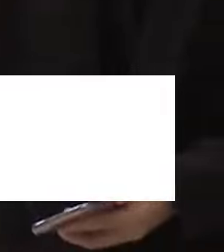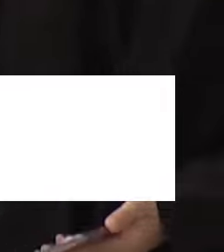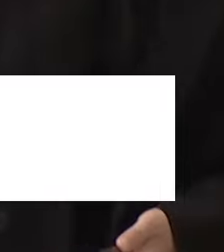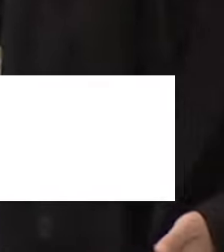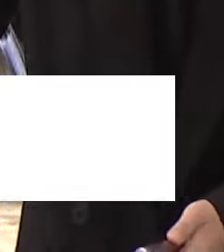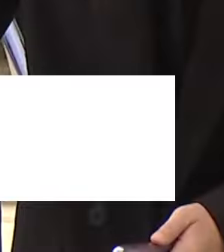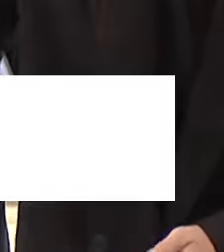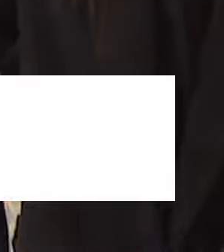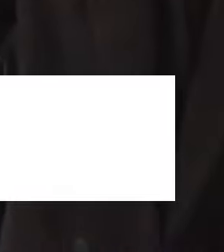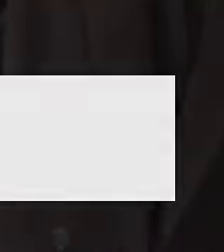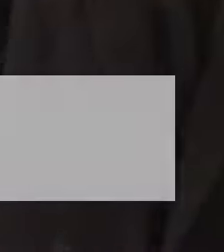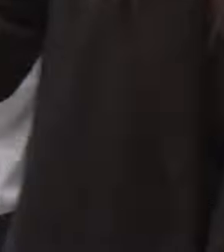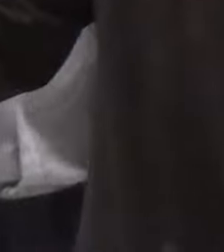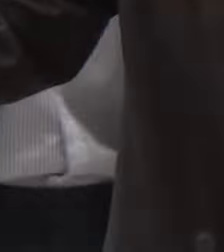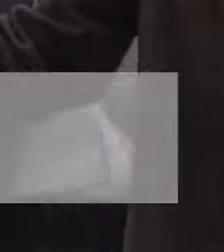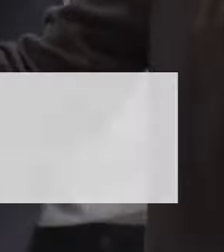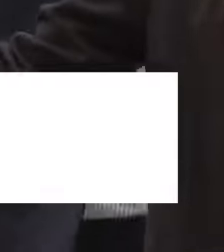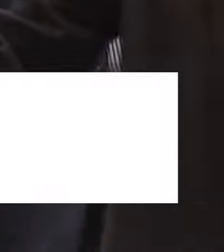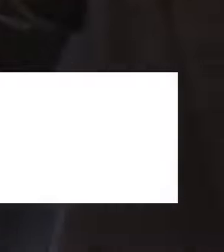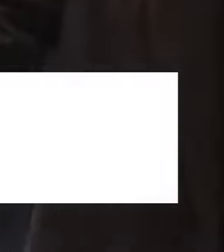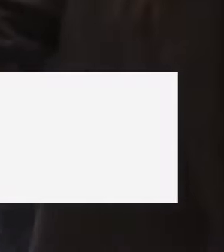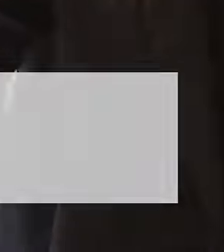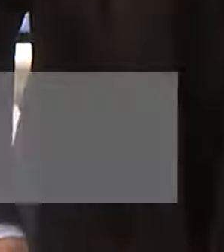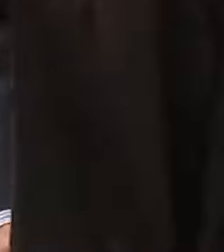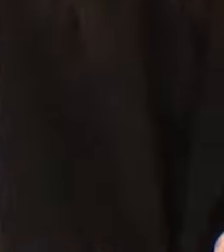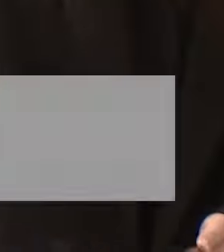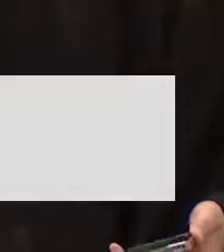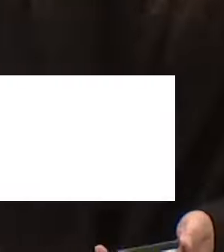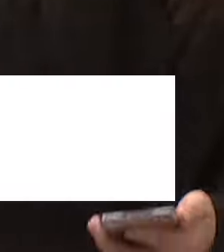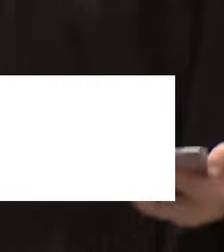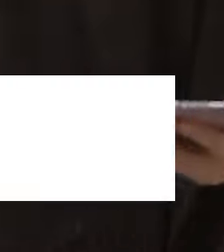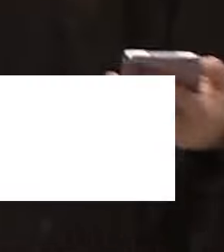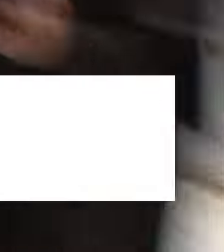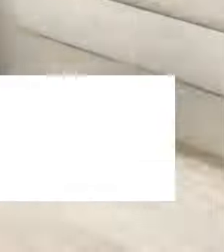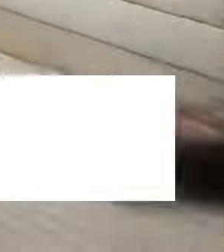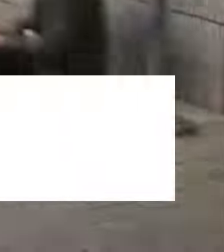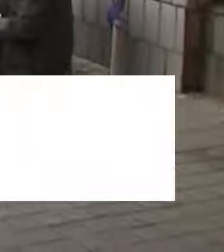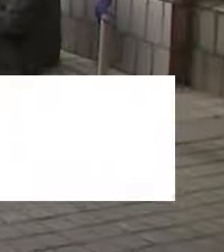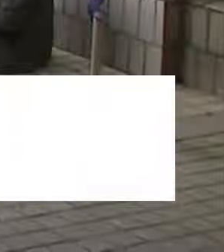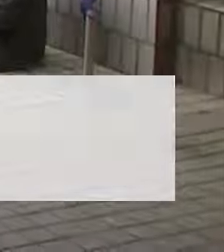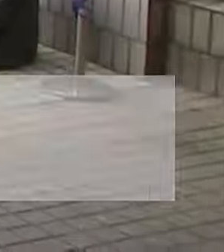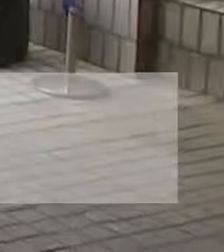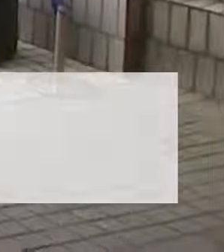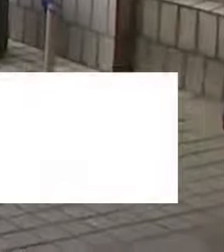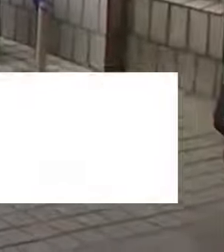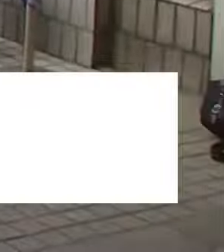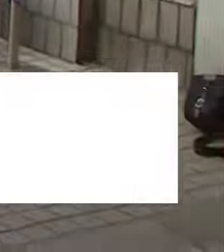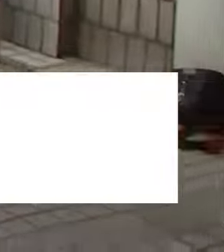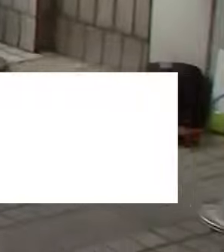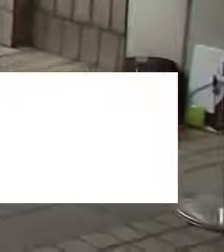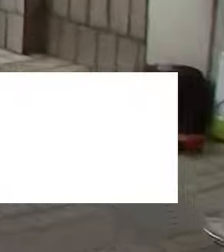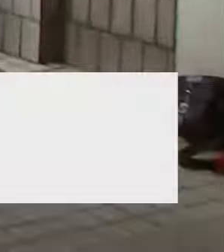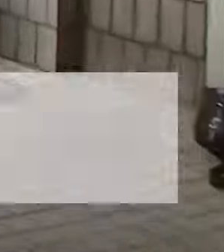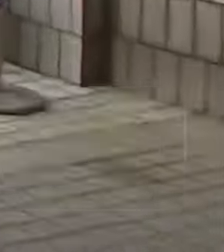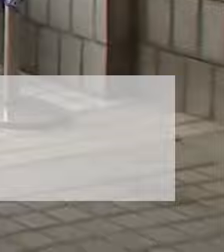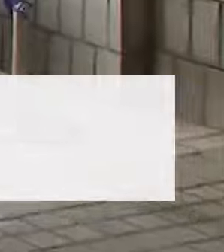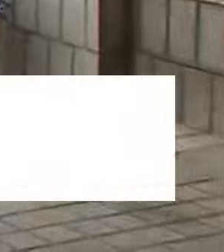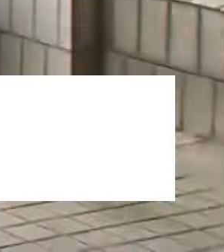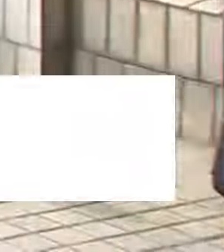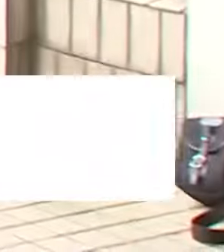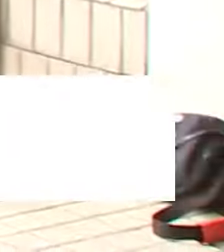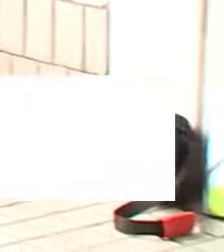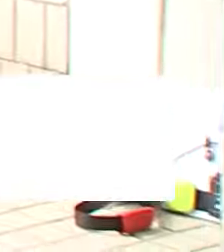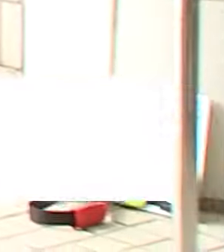사태 2년 전부터 인지하고 계셨습니까? 그렇지 않습니다. 언제부터 인지하셨습니까? 사건이 발생하고 알게 되었습니다.